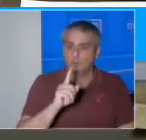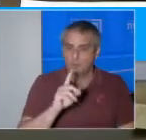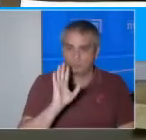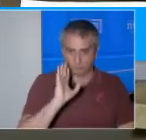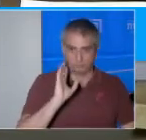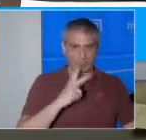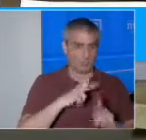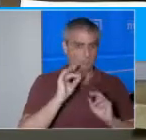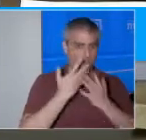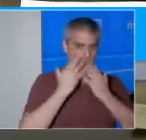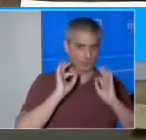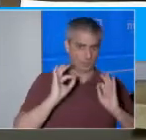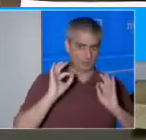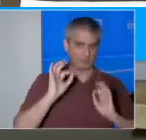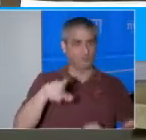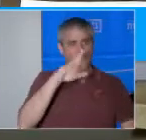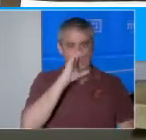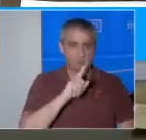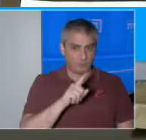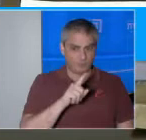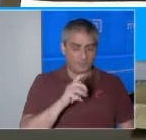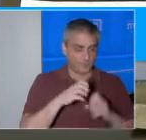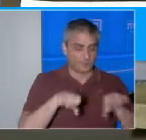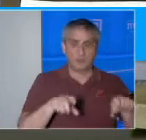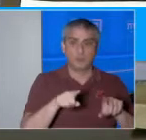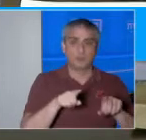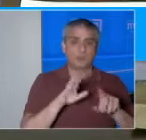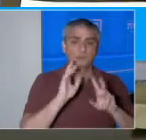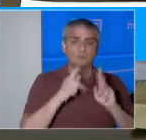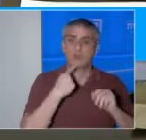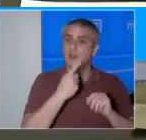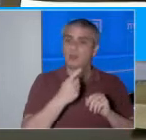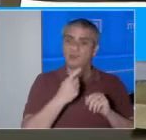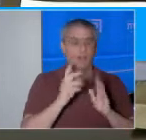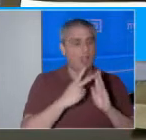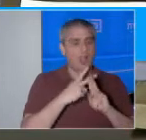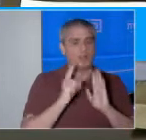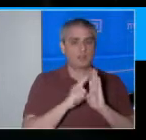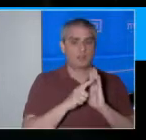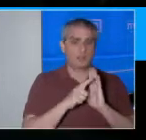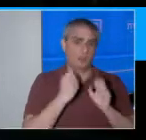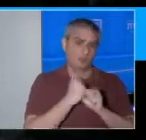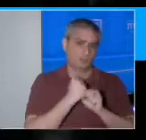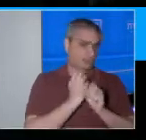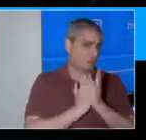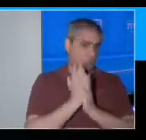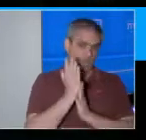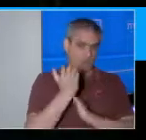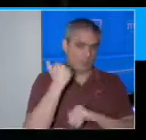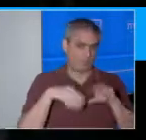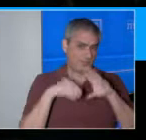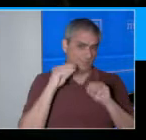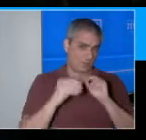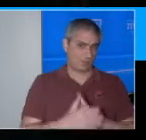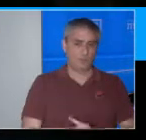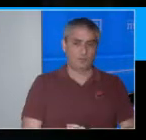באמת לחדד עבור הצופים, ההתפלגות היא התפלגות שאפשר לכנות אותה טכנית, היא נעשית באופן קבוע לפני